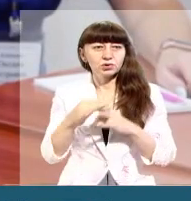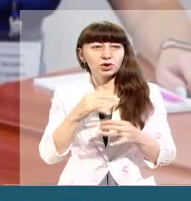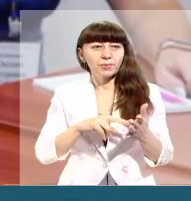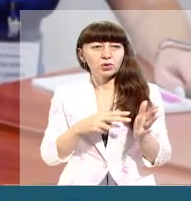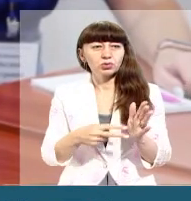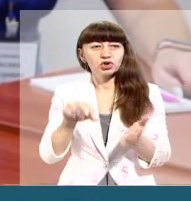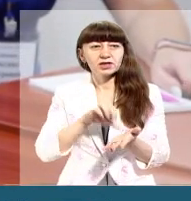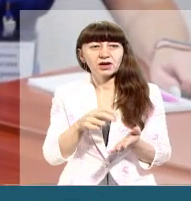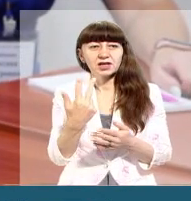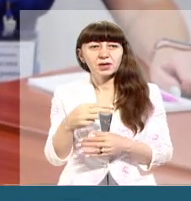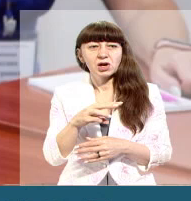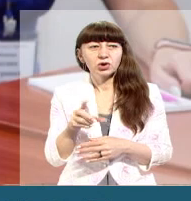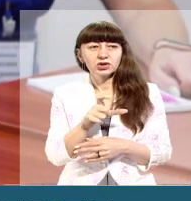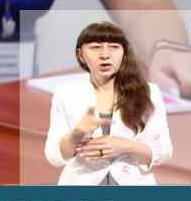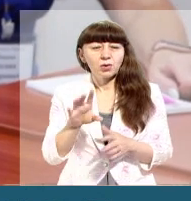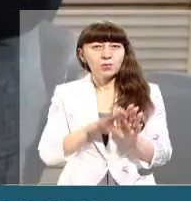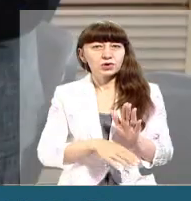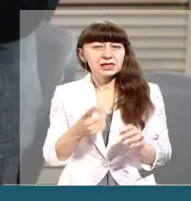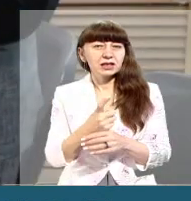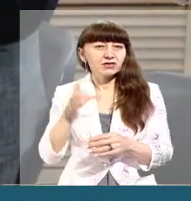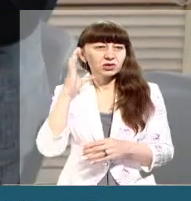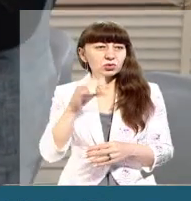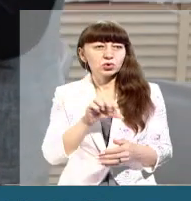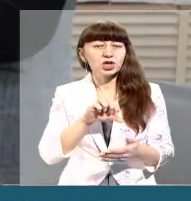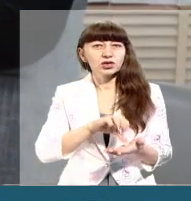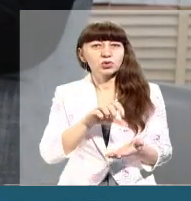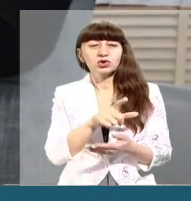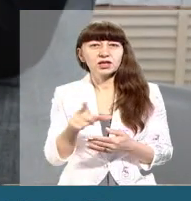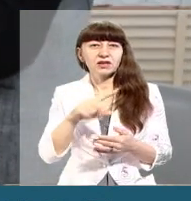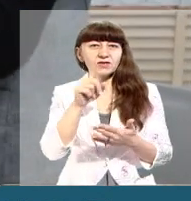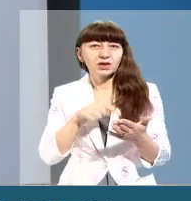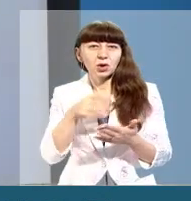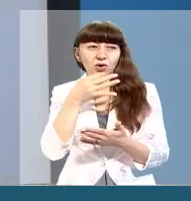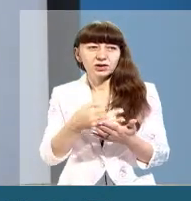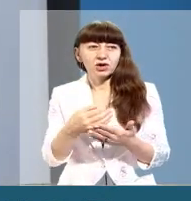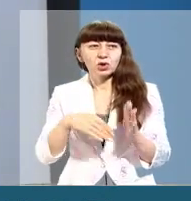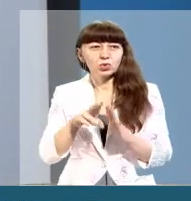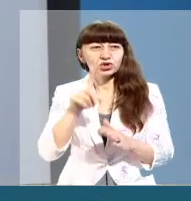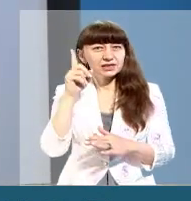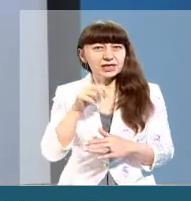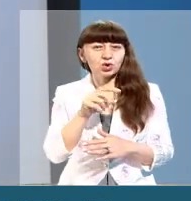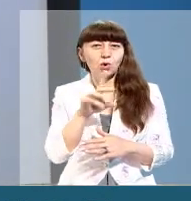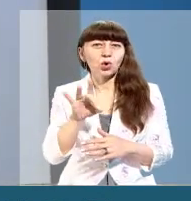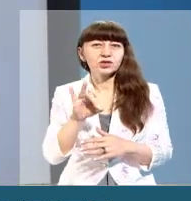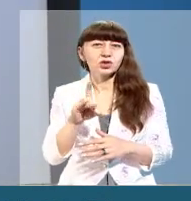участвовали более 3 миллионов граждан. После слушатели приняли участие в викторине под названием «Лучший знаток